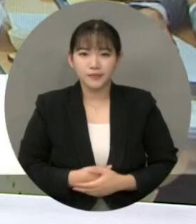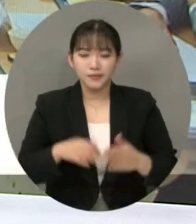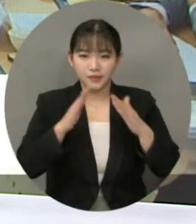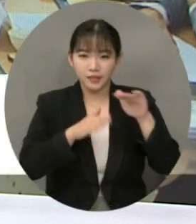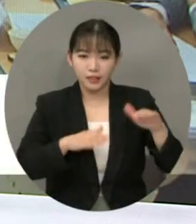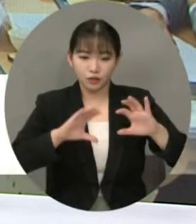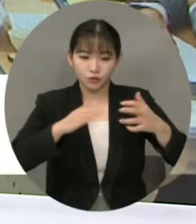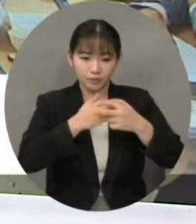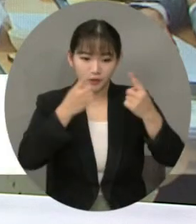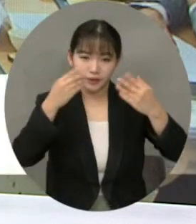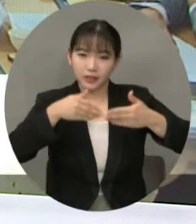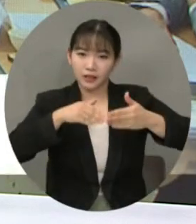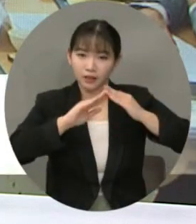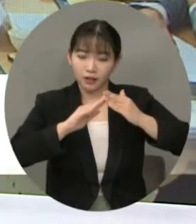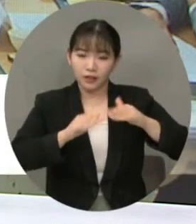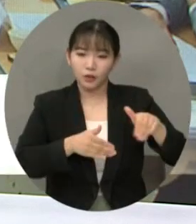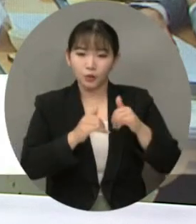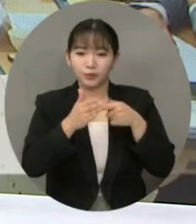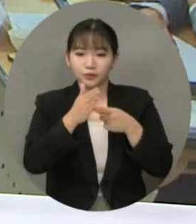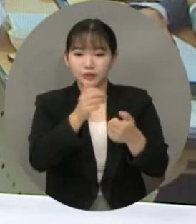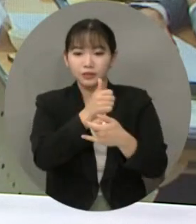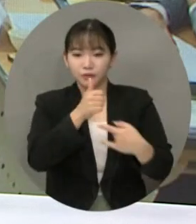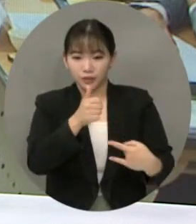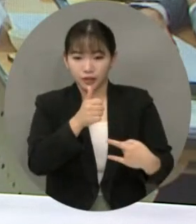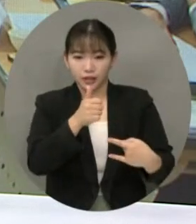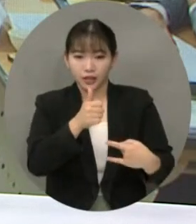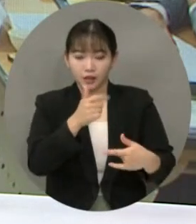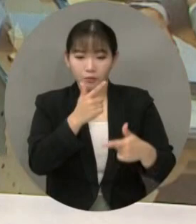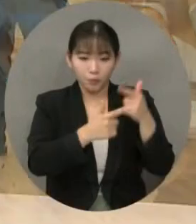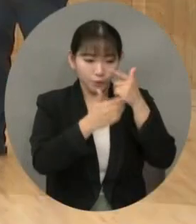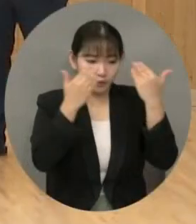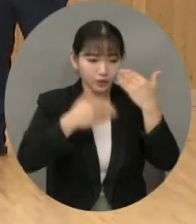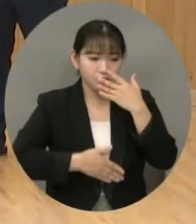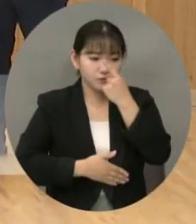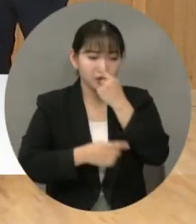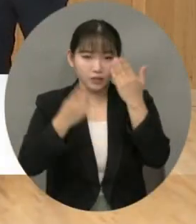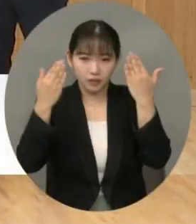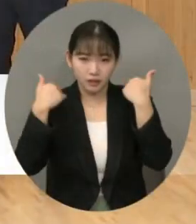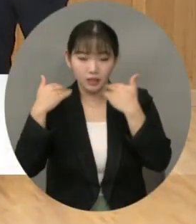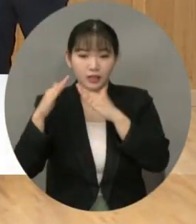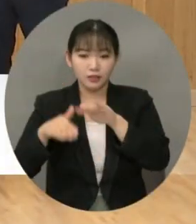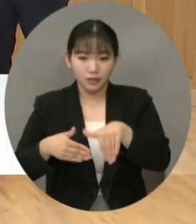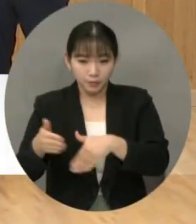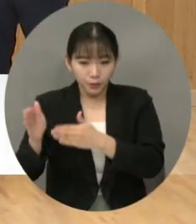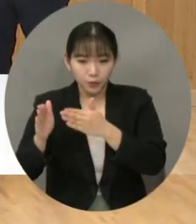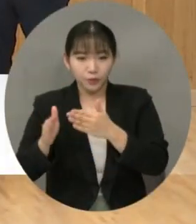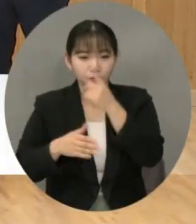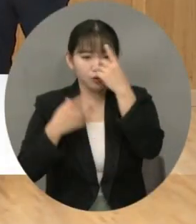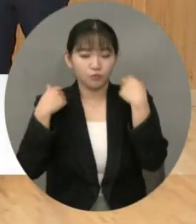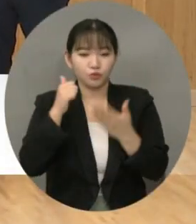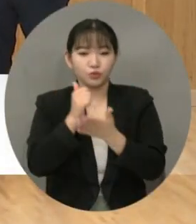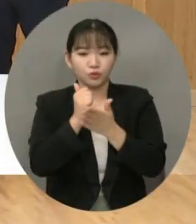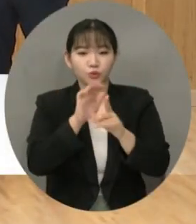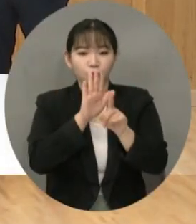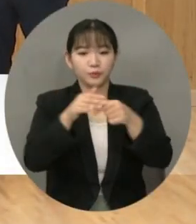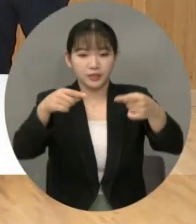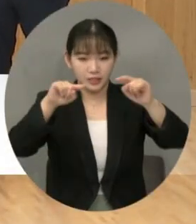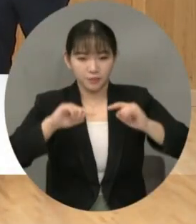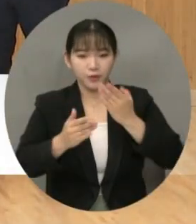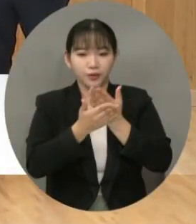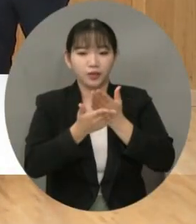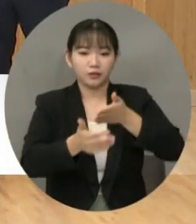전라남도 국립의대 설립 범도민 추진 위원회는 목포대와 수천대 전라남도의 정부 추천 공무에 참여해 줄